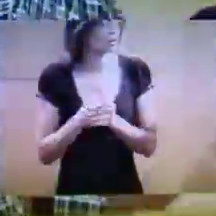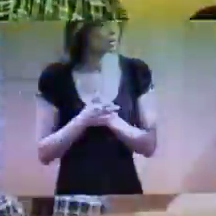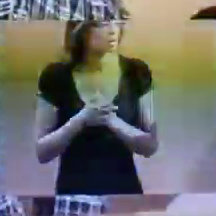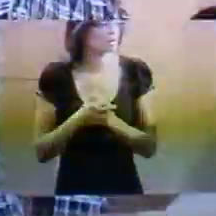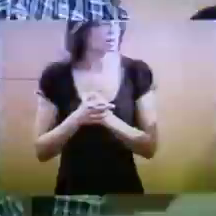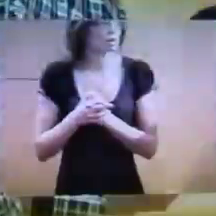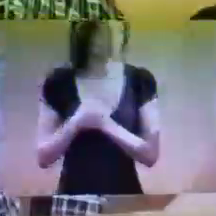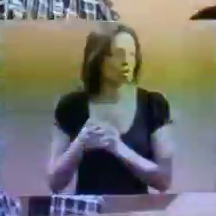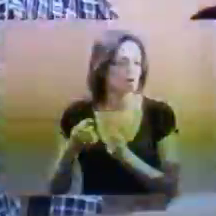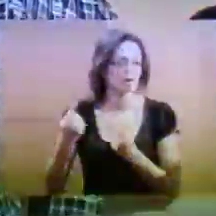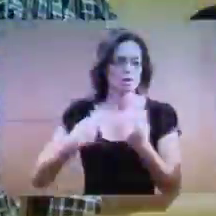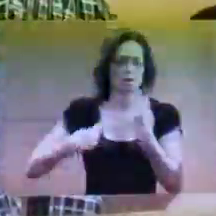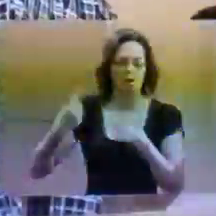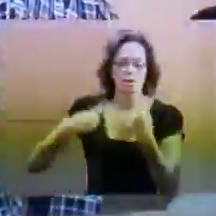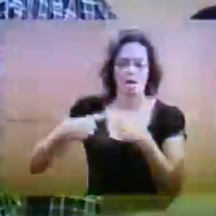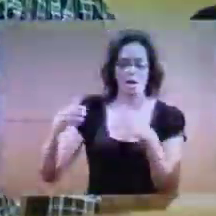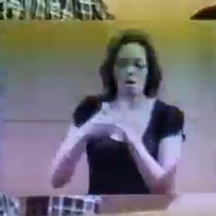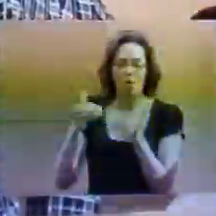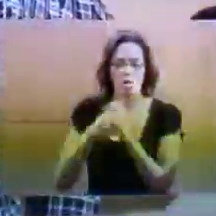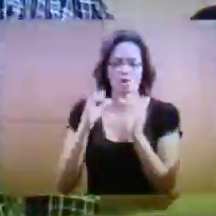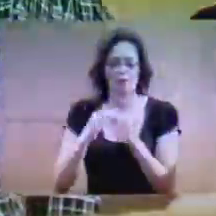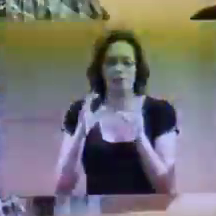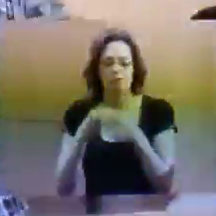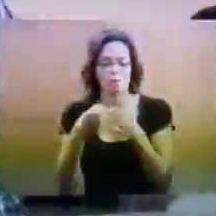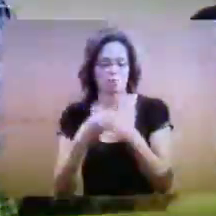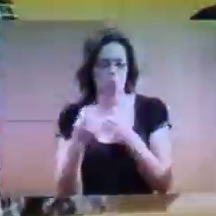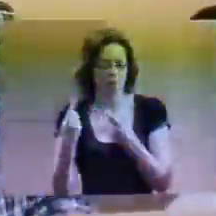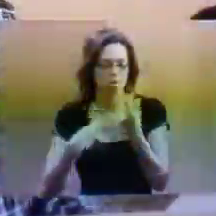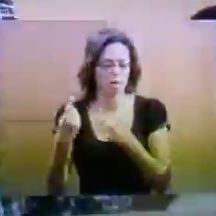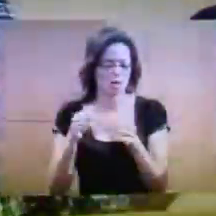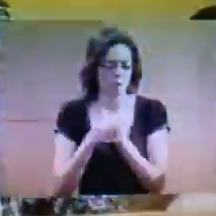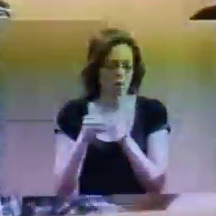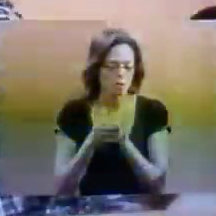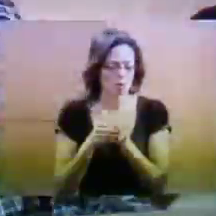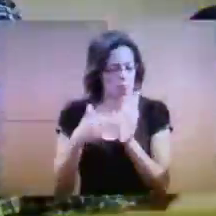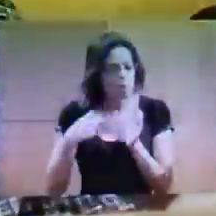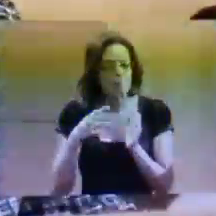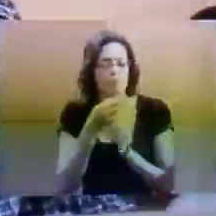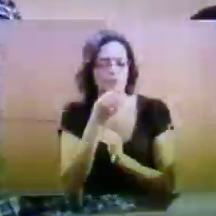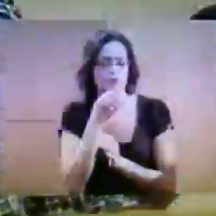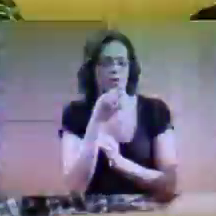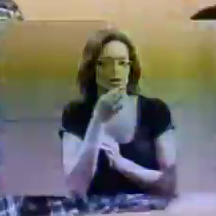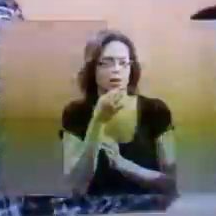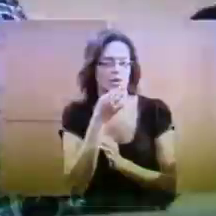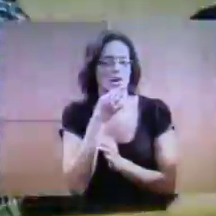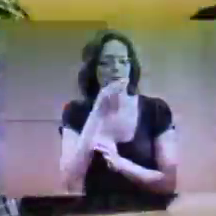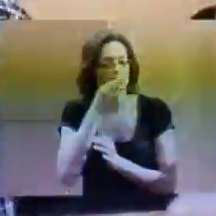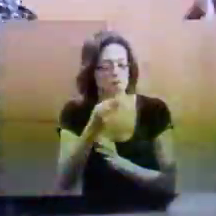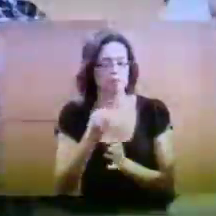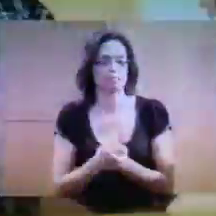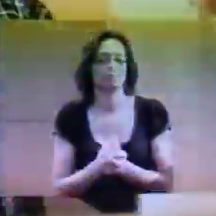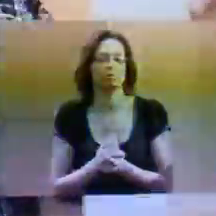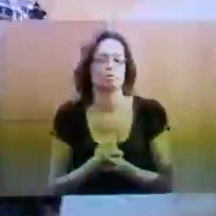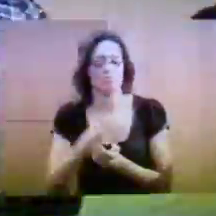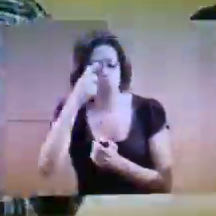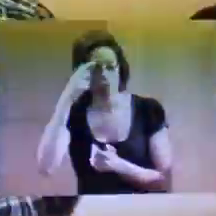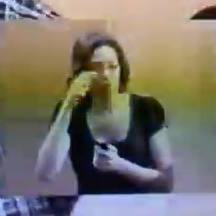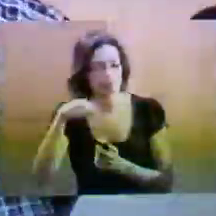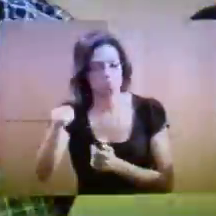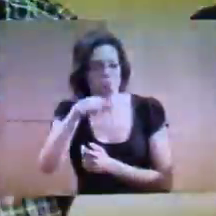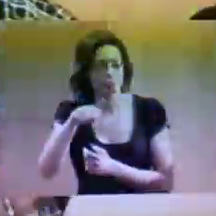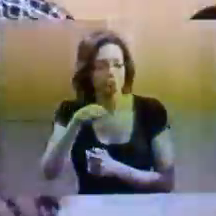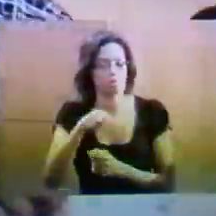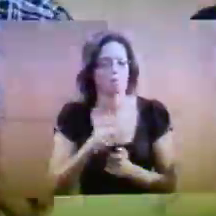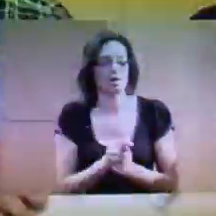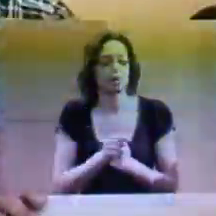de variables d'ajustement concernant la formation et que ça va très bien. Je me saisis l'occasion pour signaler à votre attention